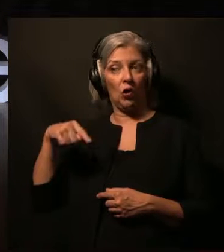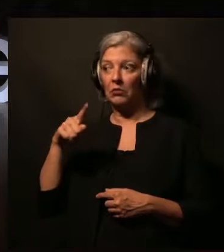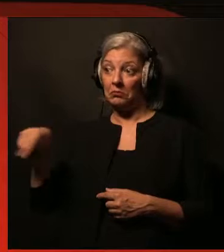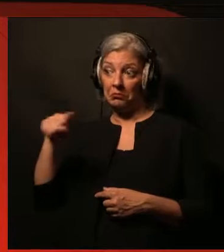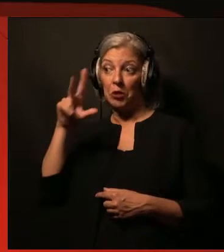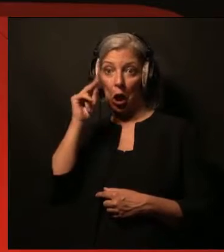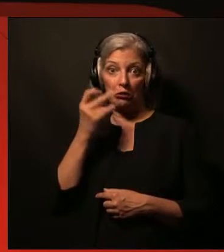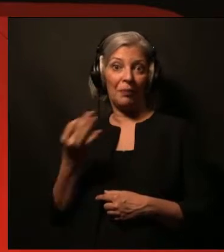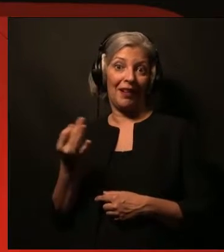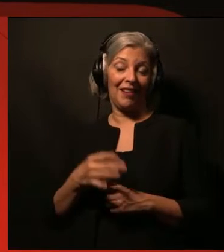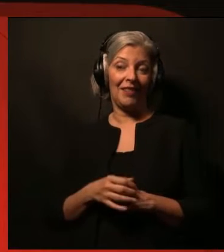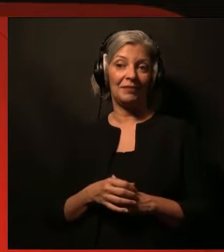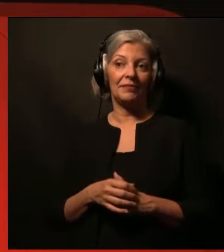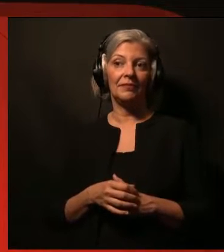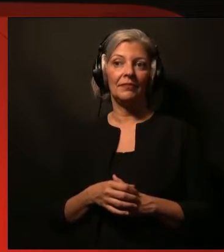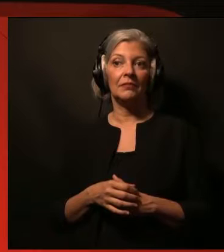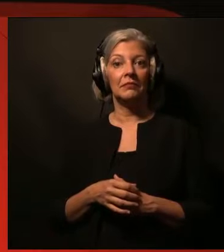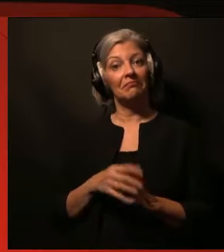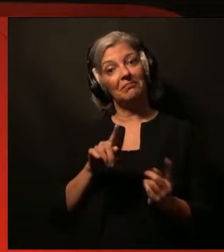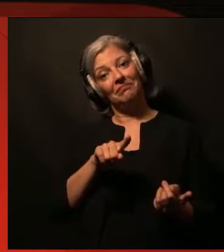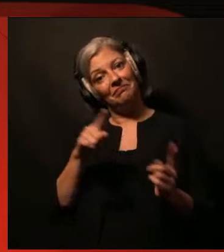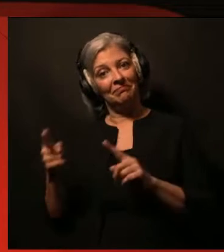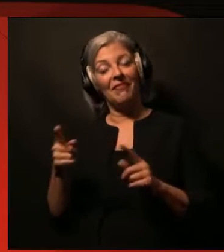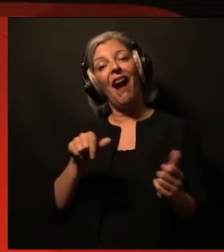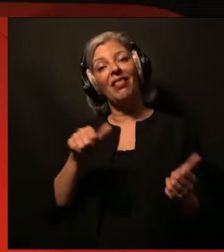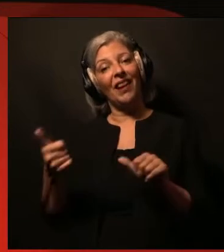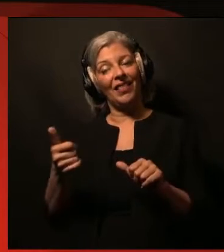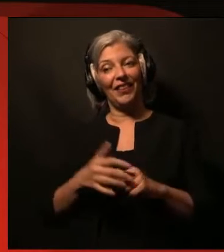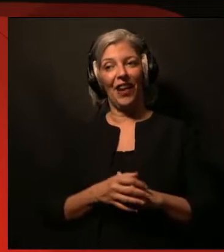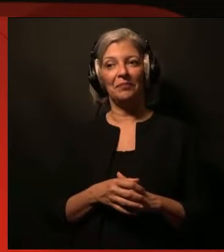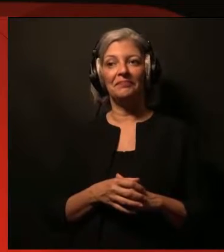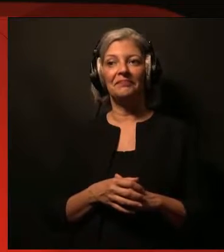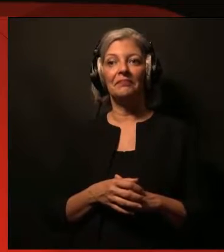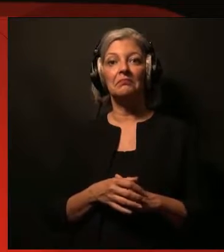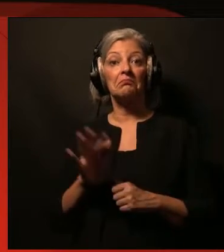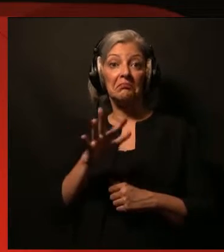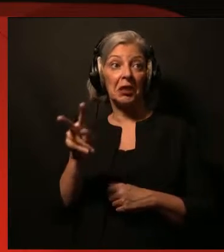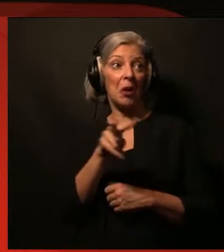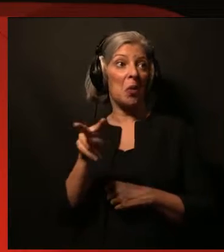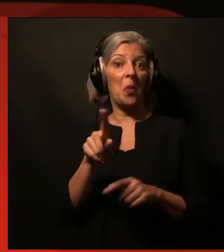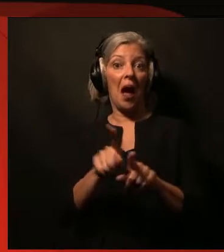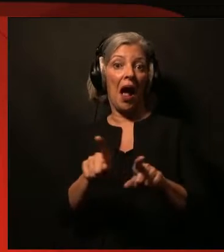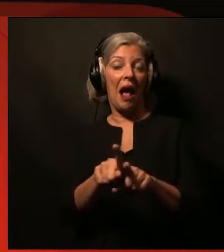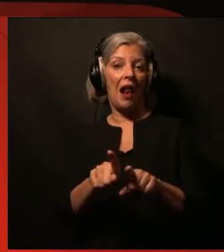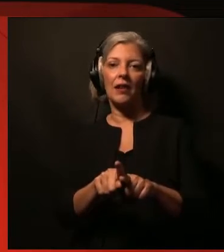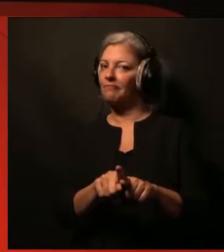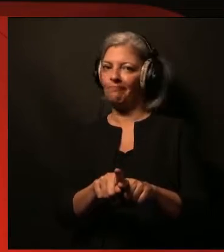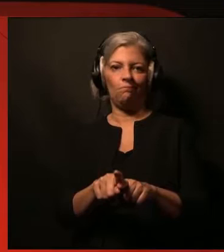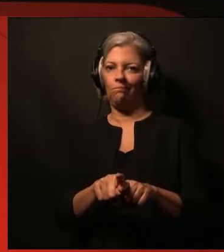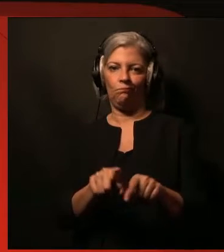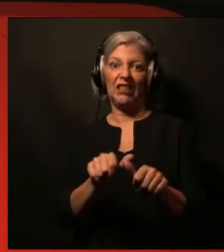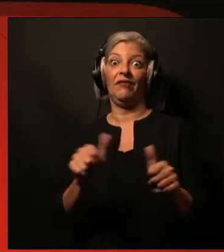conoscete a questo potrebbero sembrare uguali ma non lo